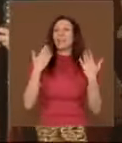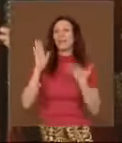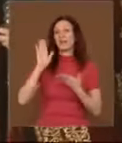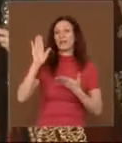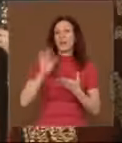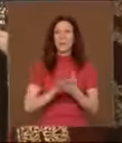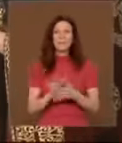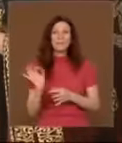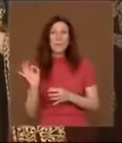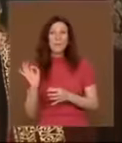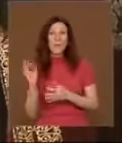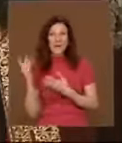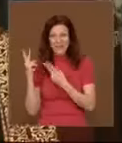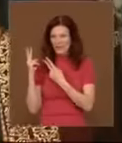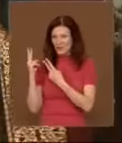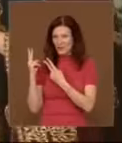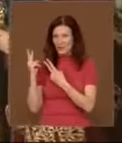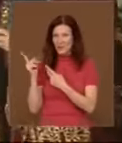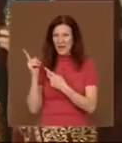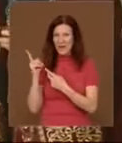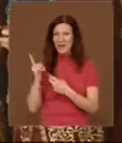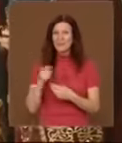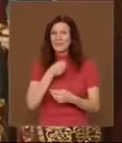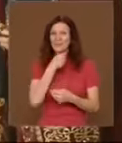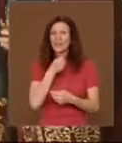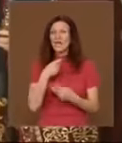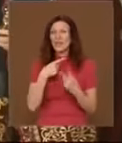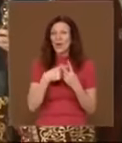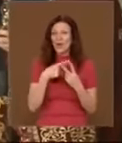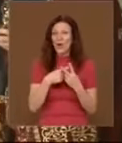Ето виждаме момента, в който Негово Светейшество